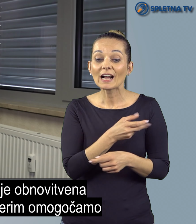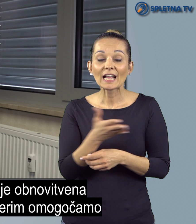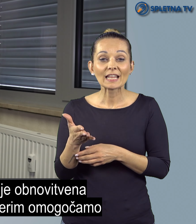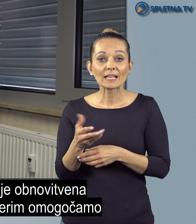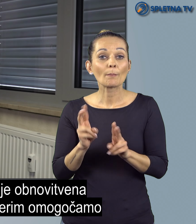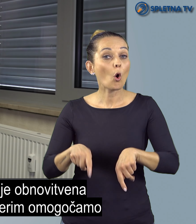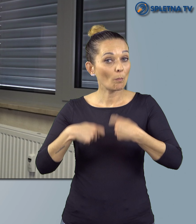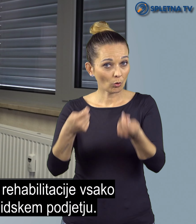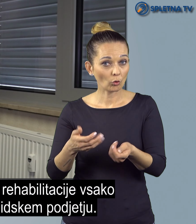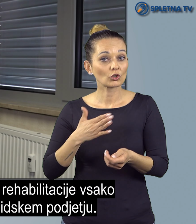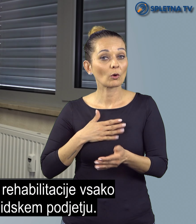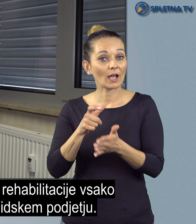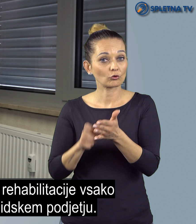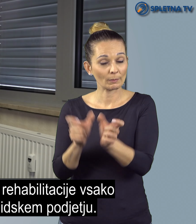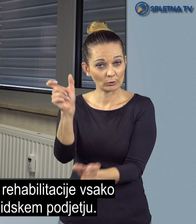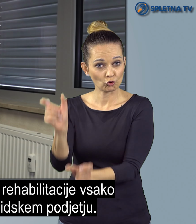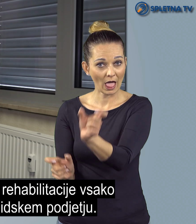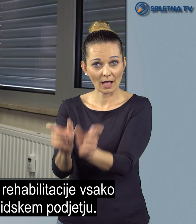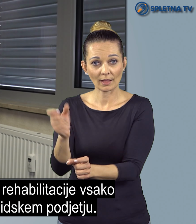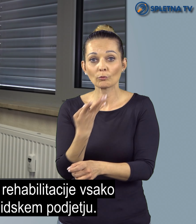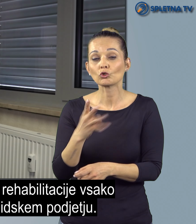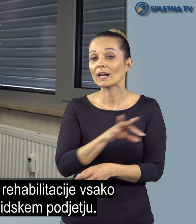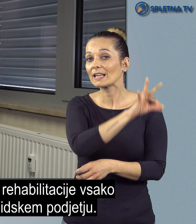v katerem omogočamo našim članom